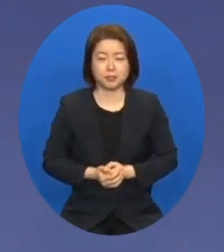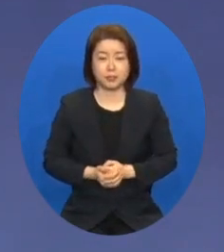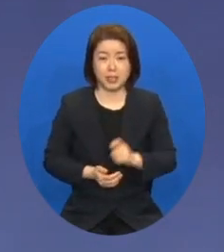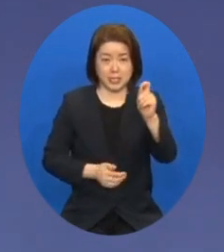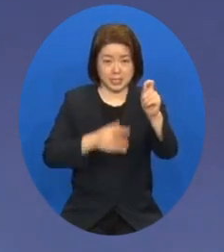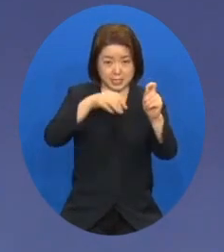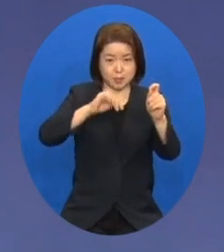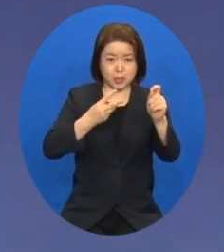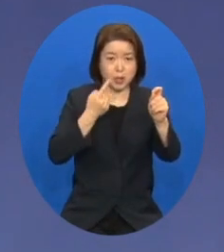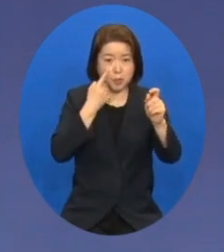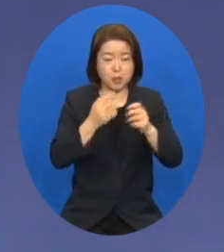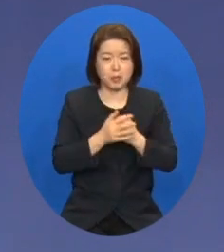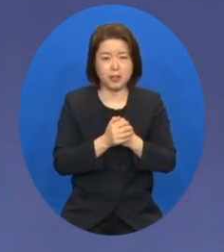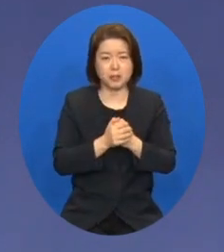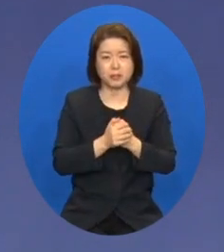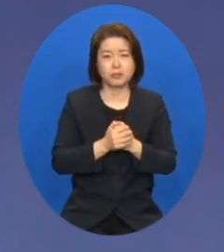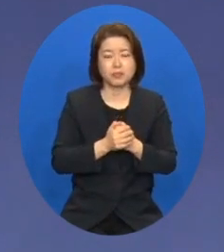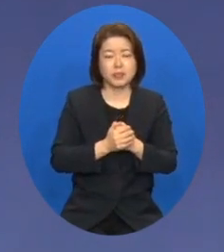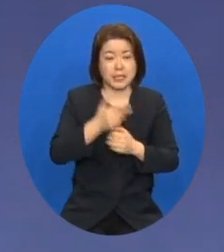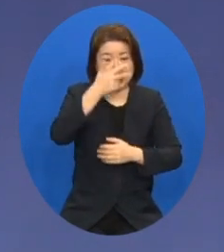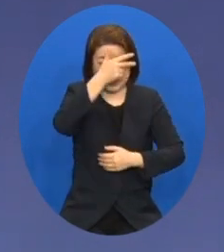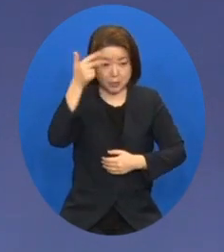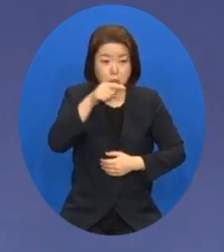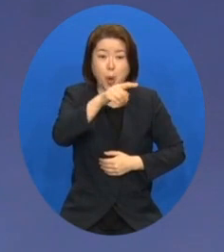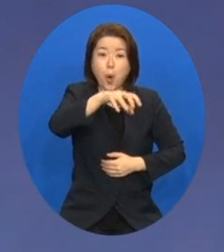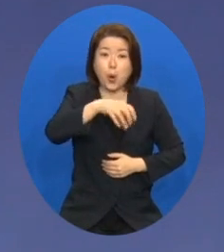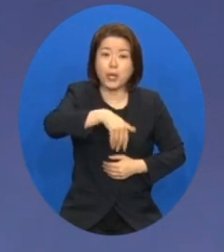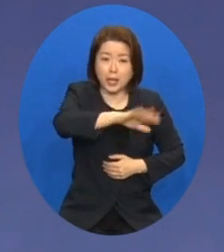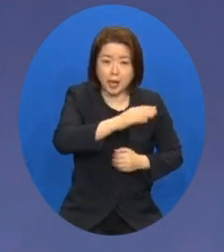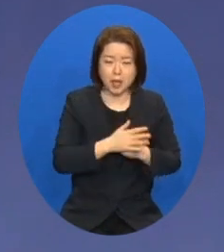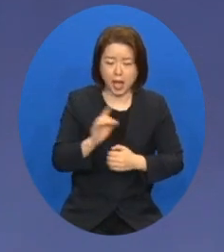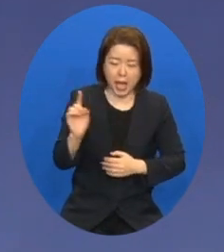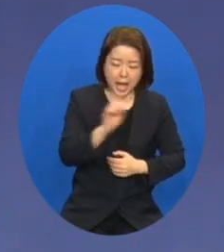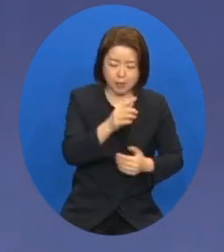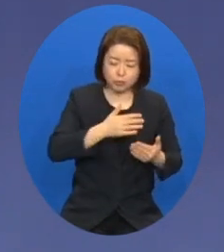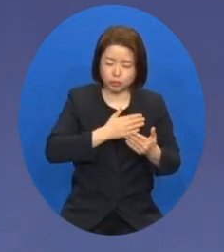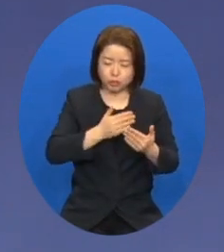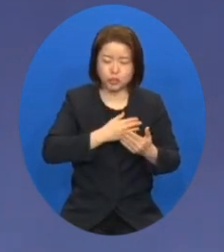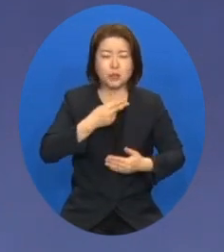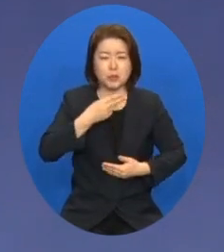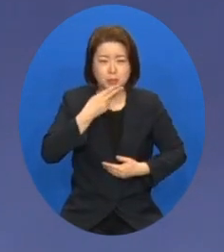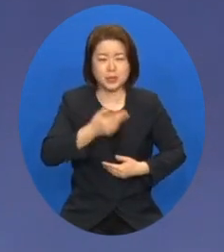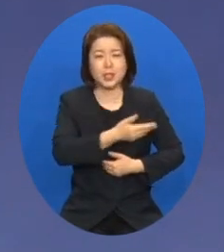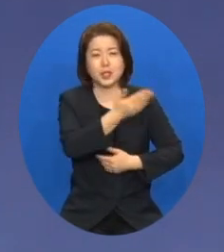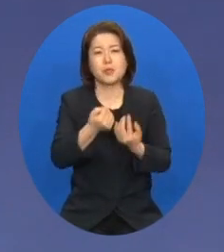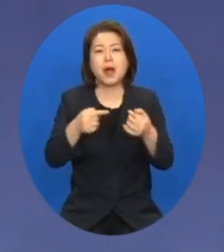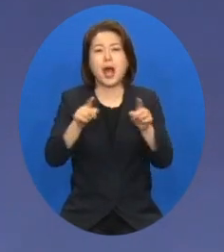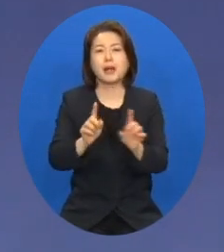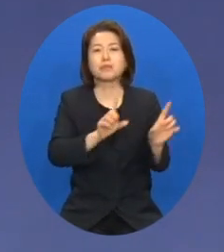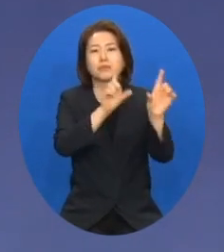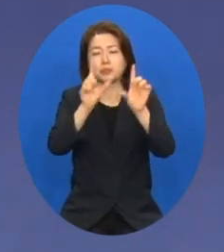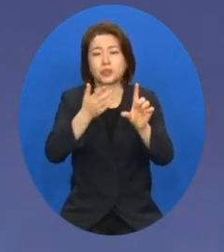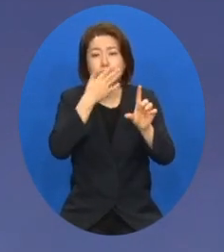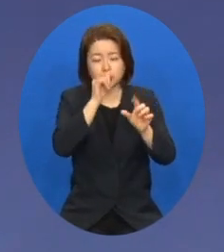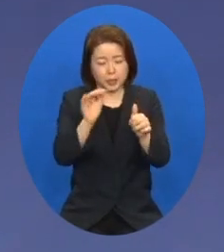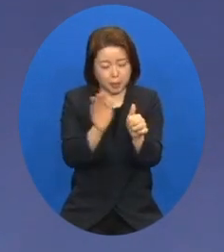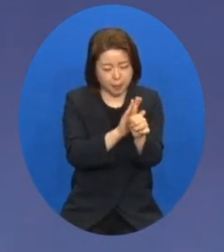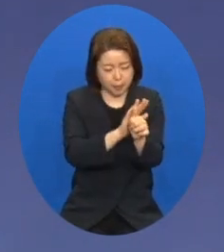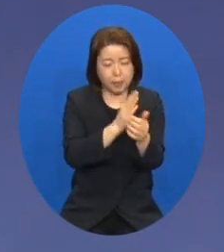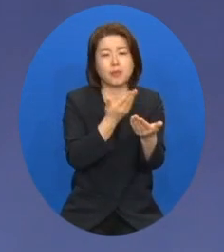10절에 보면 디모데가 그리로 가거든 아무 두려움 없이 여러분과 함께 지낼 수 있도록 보살펴